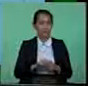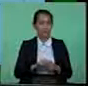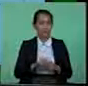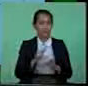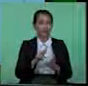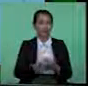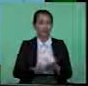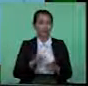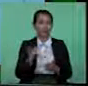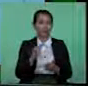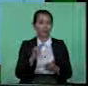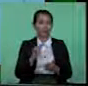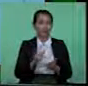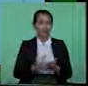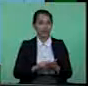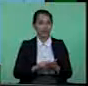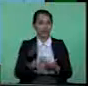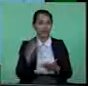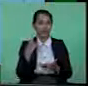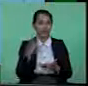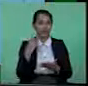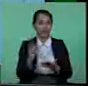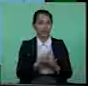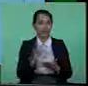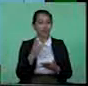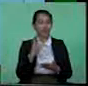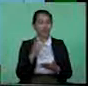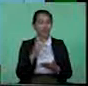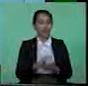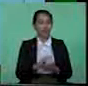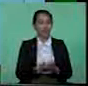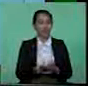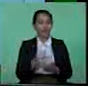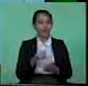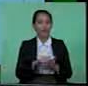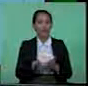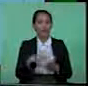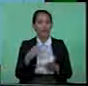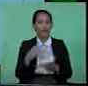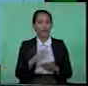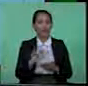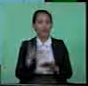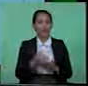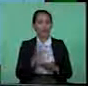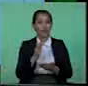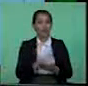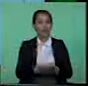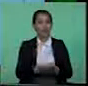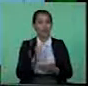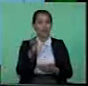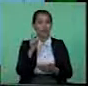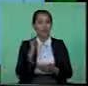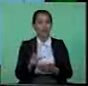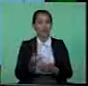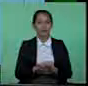80 ni 8 ga ko'paytirishimiz kerak. Bo'linuvchi 640 ga teng. 3-chi